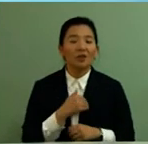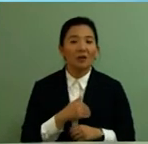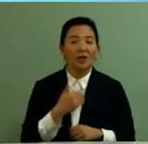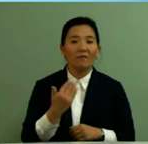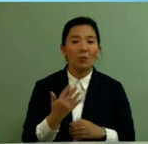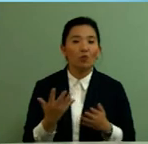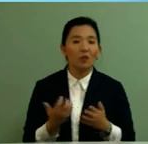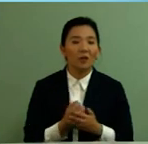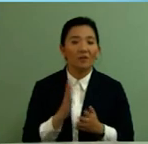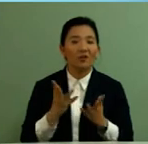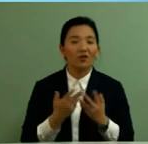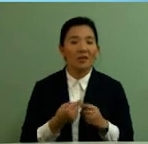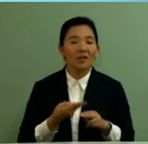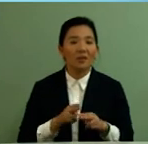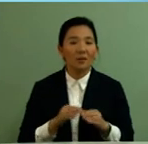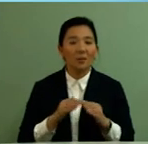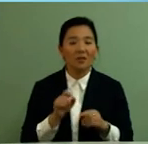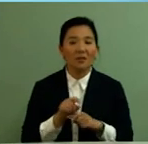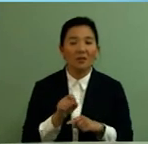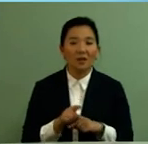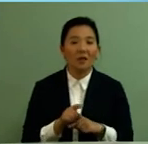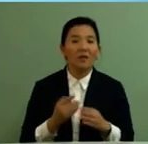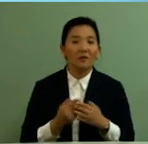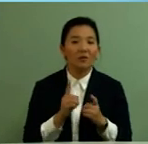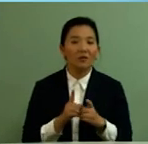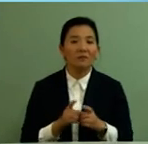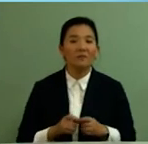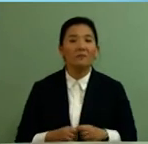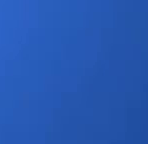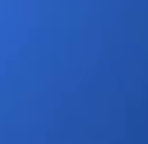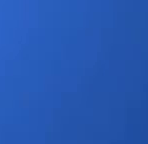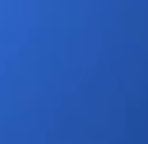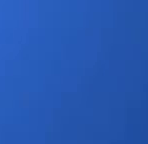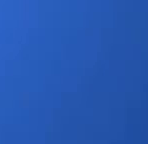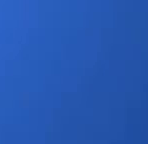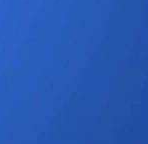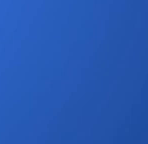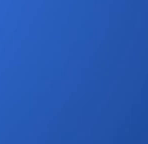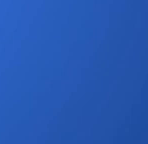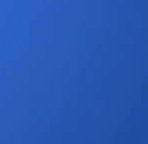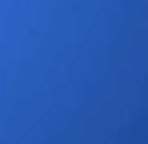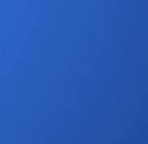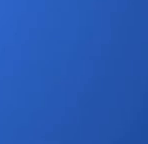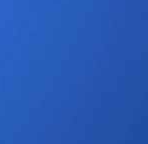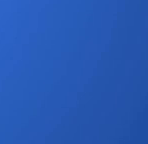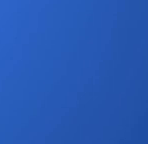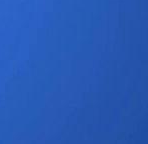вам удачи в решении домашних заданий. До новых встреч!